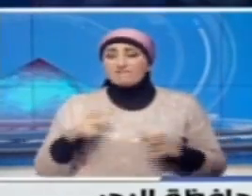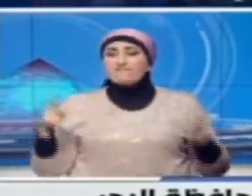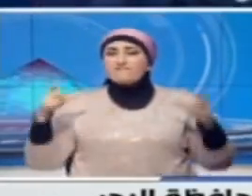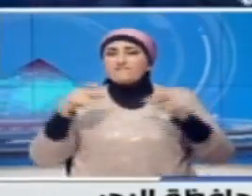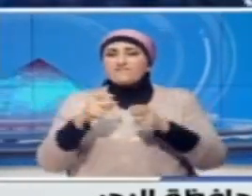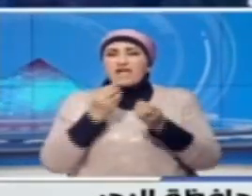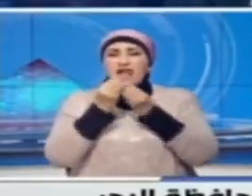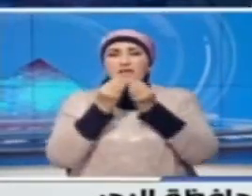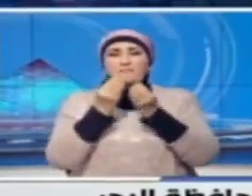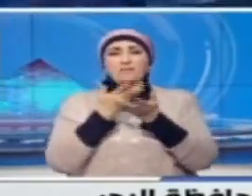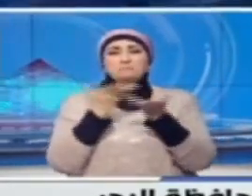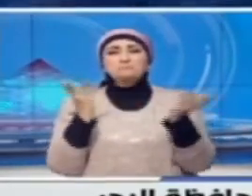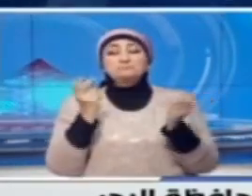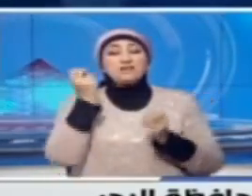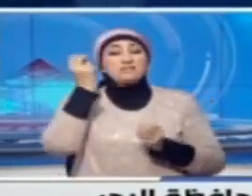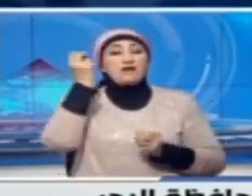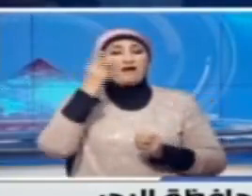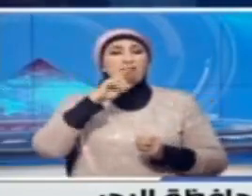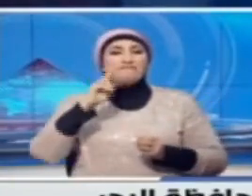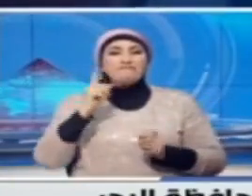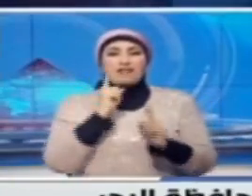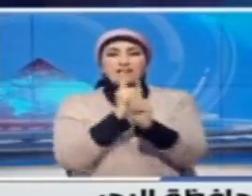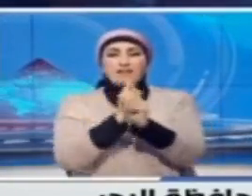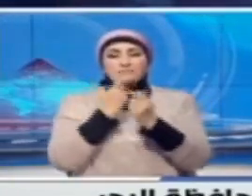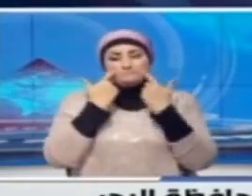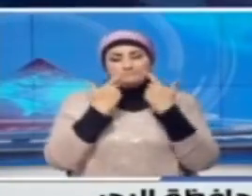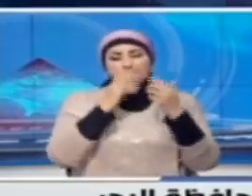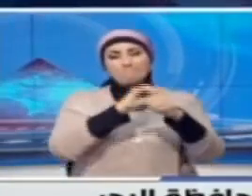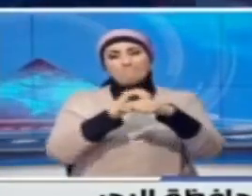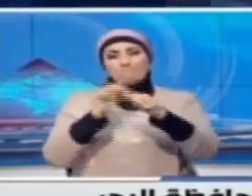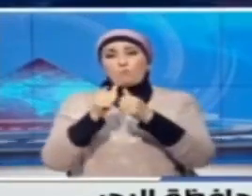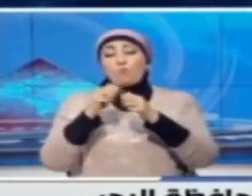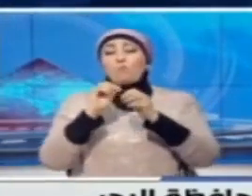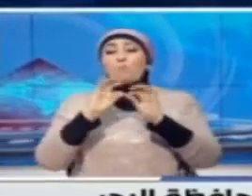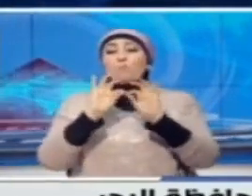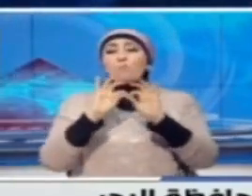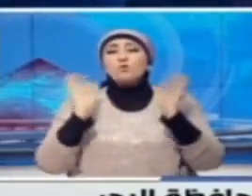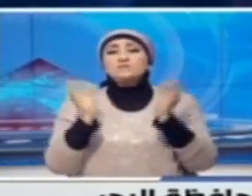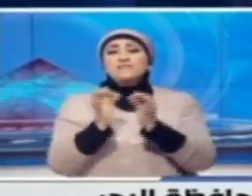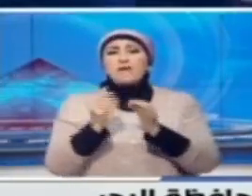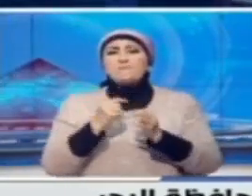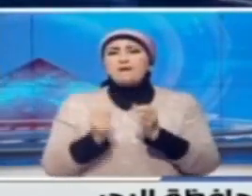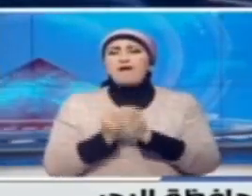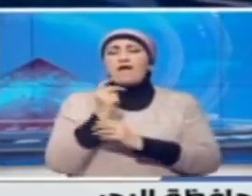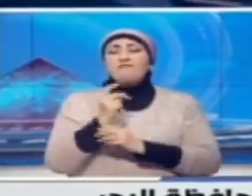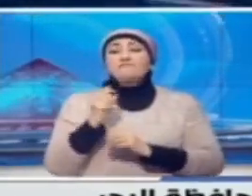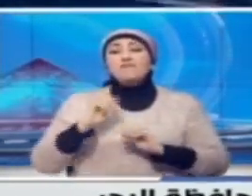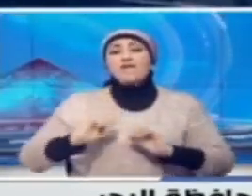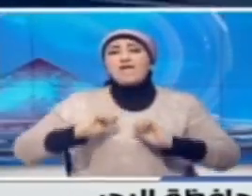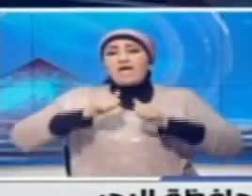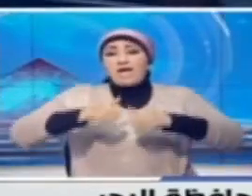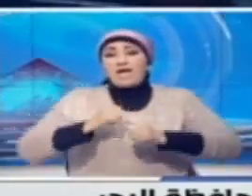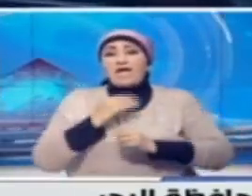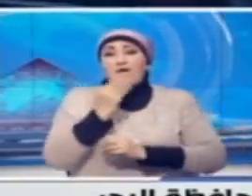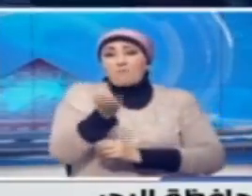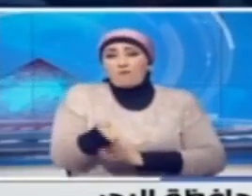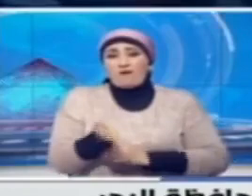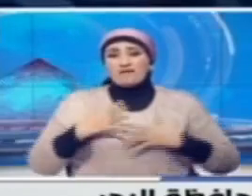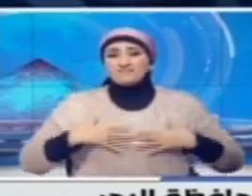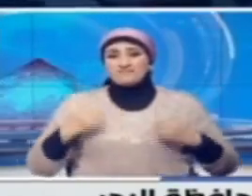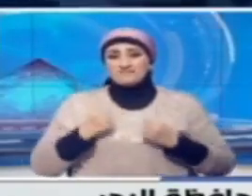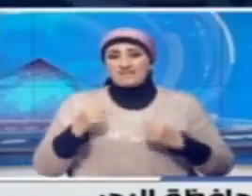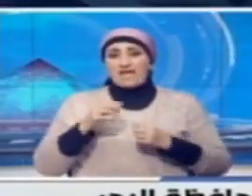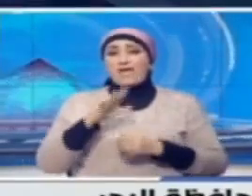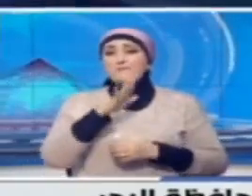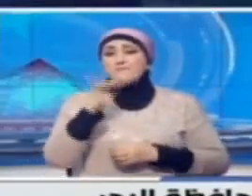عقد ندوات ثقافية ولقاءات للتوعية المجتمعية ضمن المبادرة الصحية الرئاسية 100